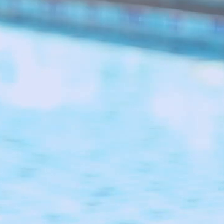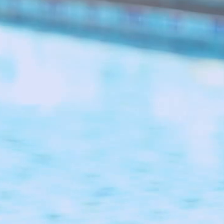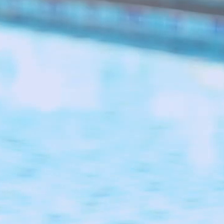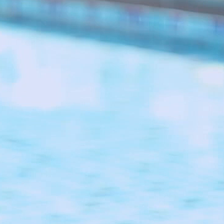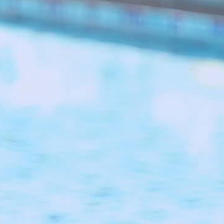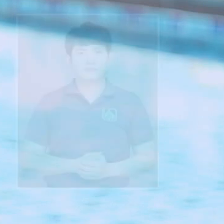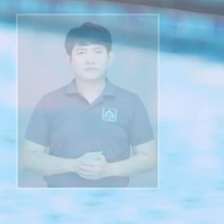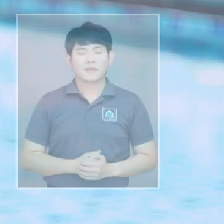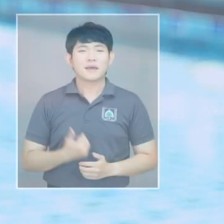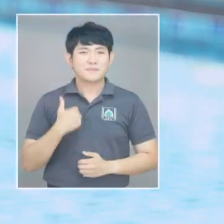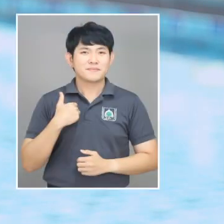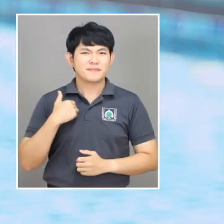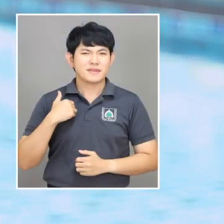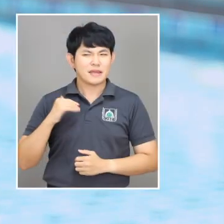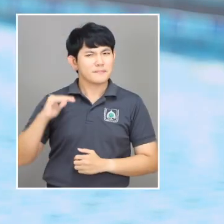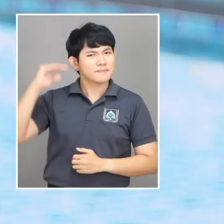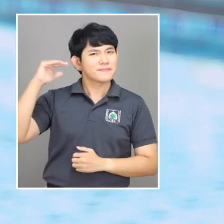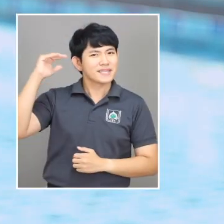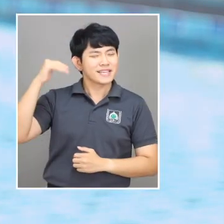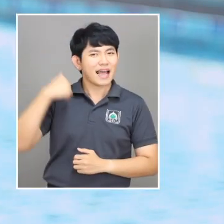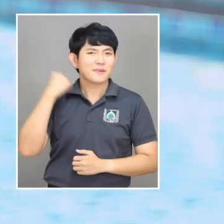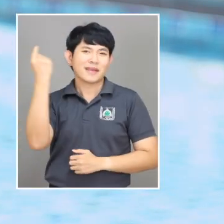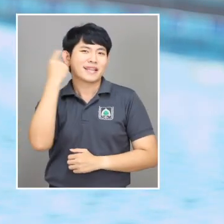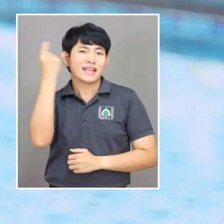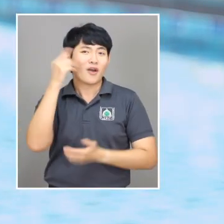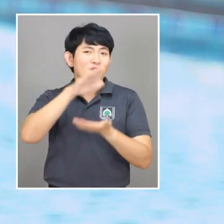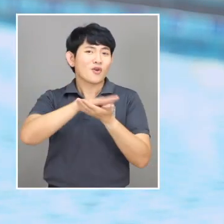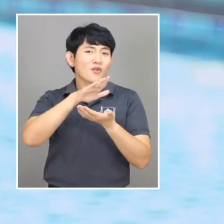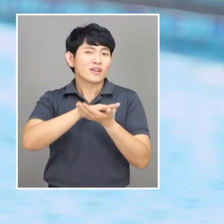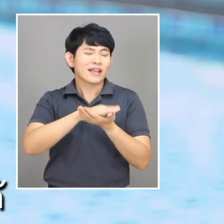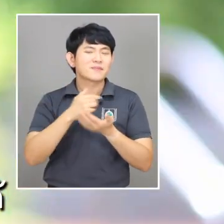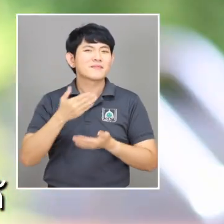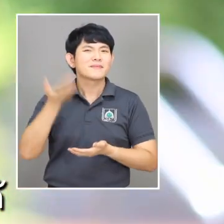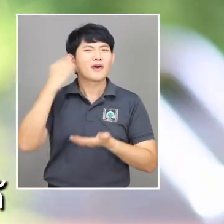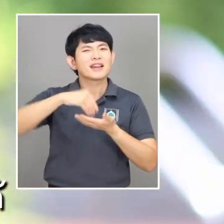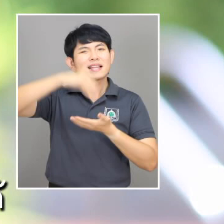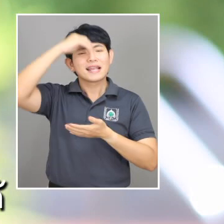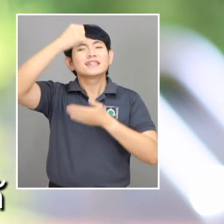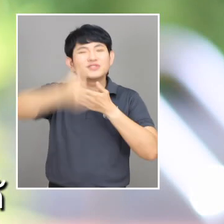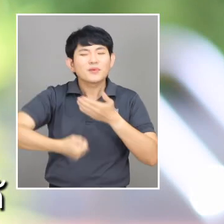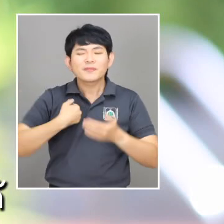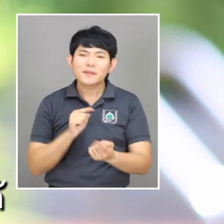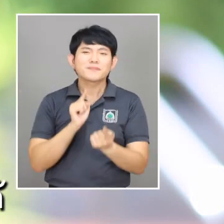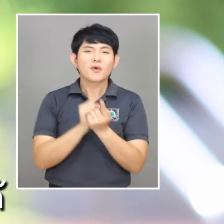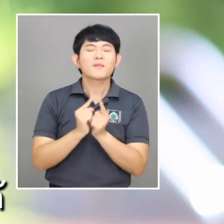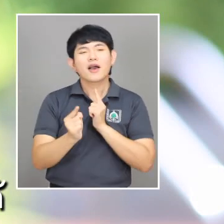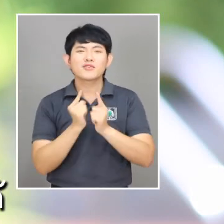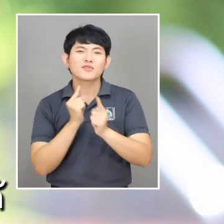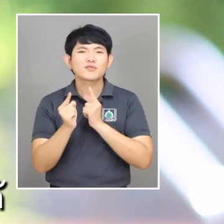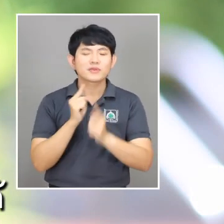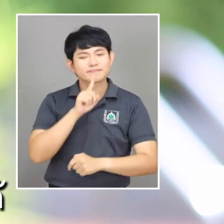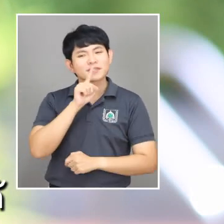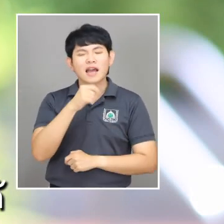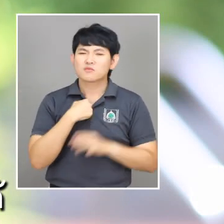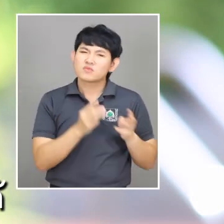ก็คือมีพี่ๆท่านหนึ่งที่เขาไปเที่ยวที่โรงเรียนเนาะพี่ๆศิษย์เก่าเหมือนกับก็นั่งคุยกันค่ะก็ถามถึงพี่เขาทำ